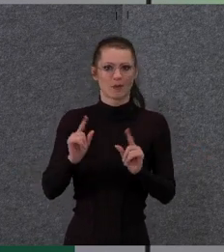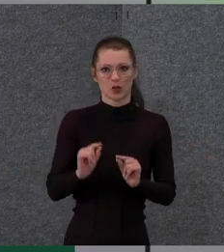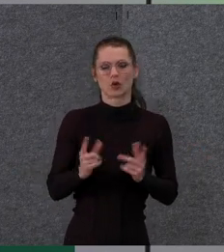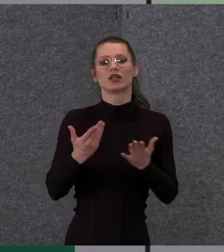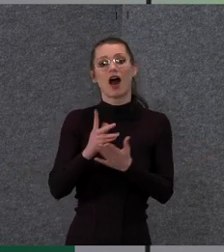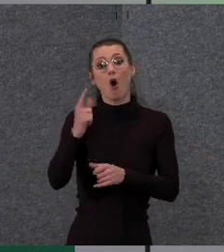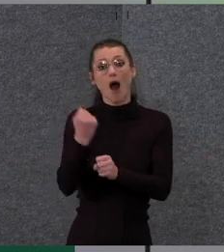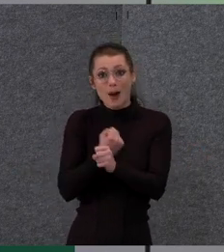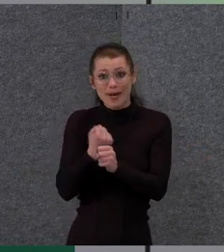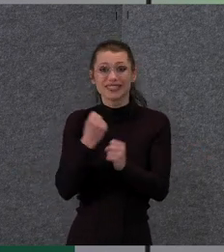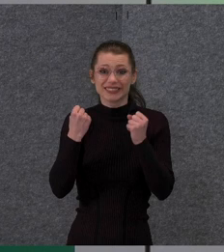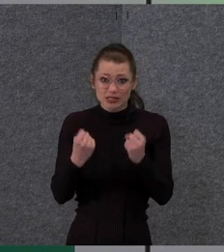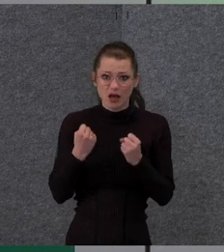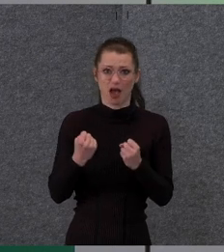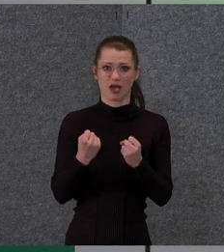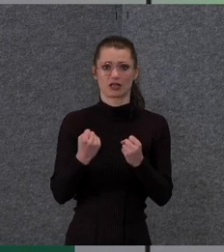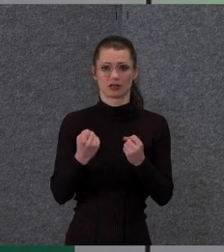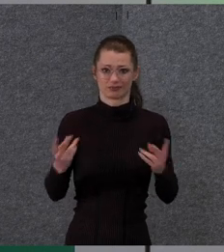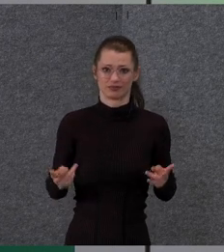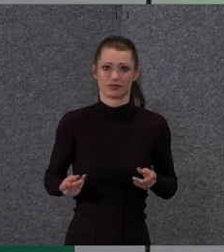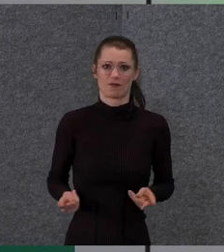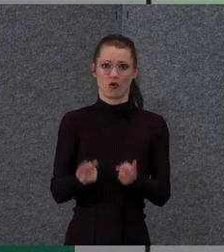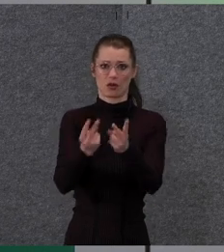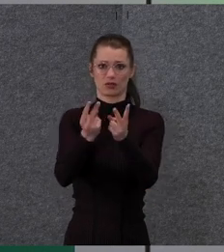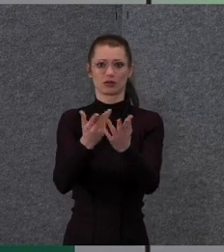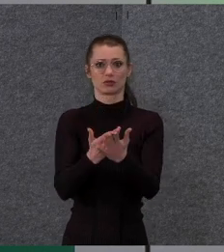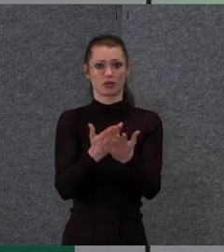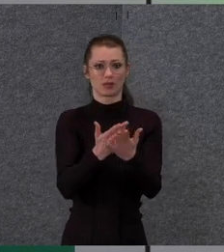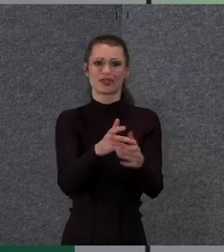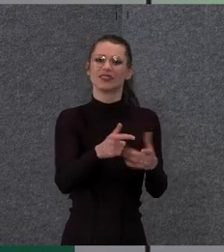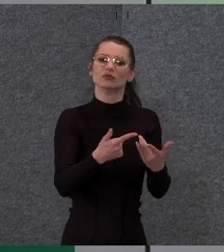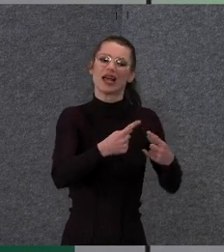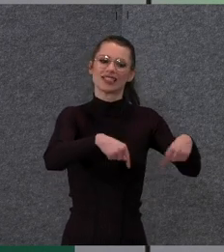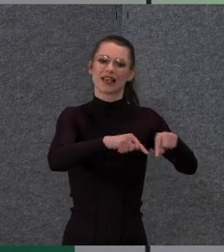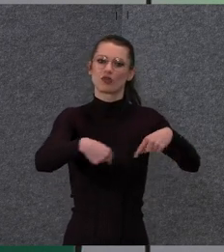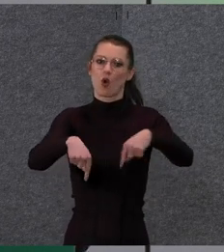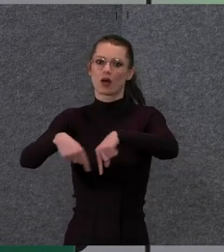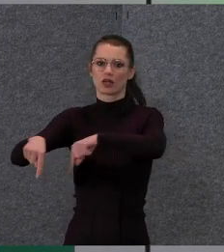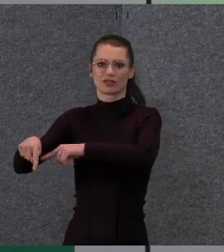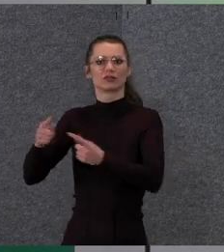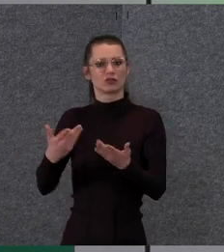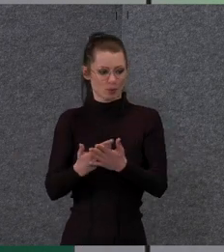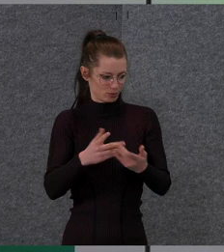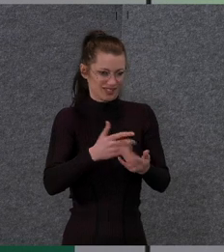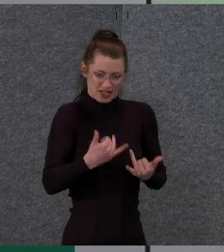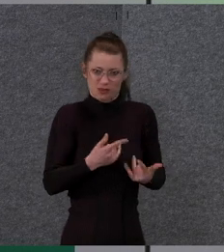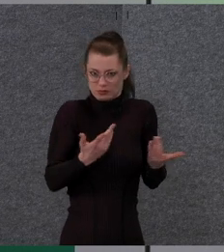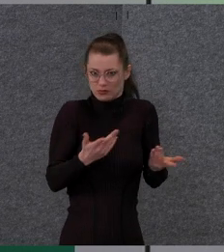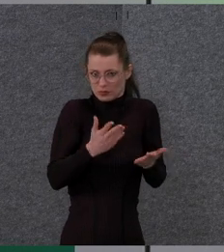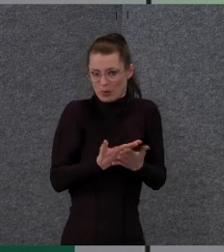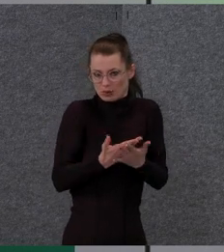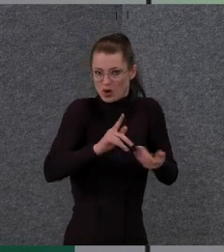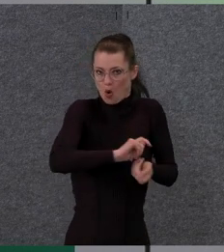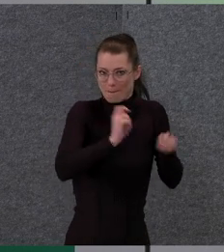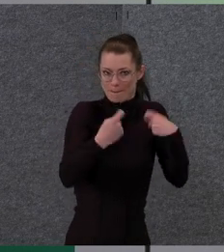für Jobsicherheit sorgen müssen. Also gerade in den Sektoren, wo wir jetzt umbauen müssen,